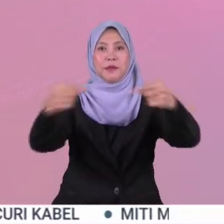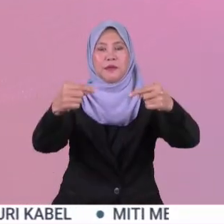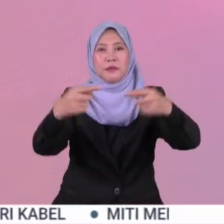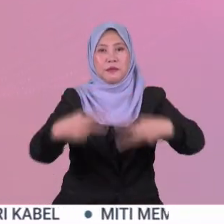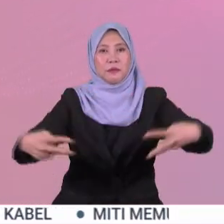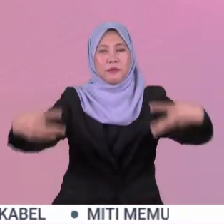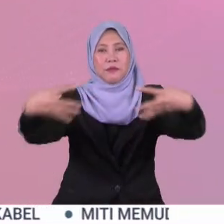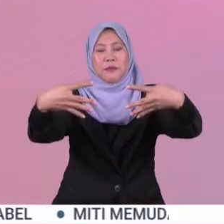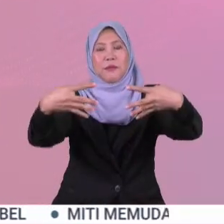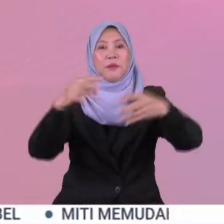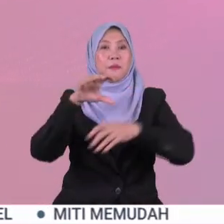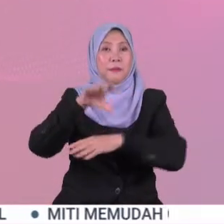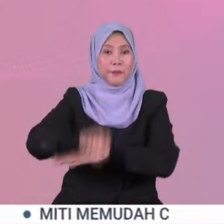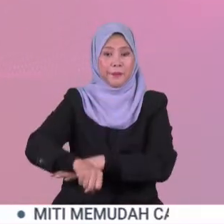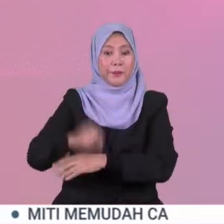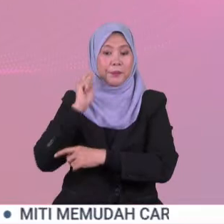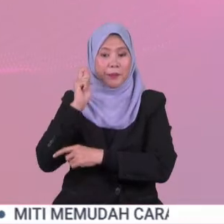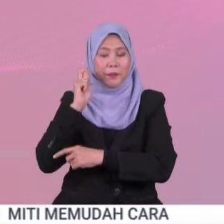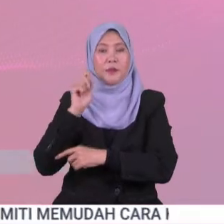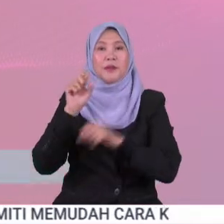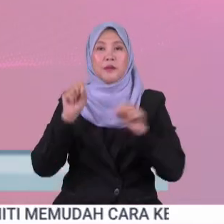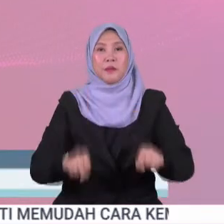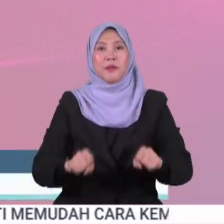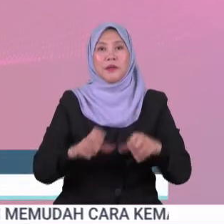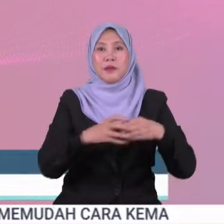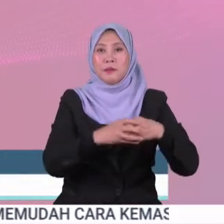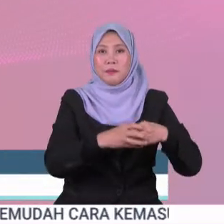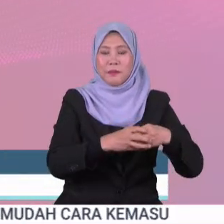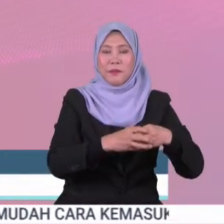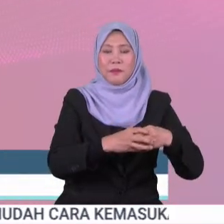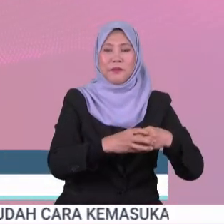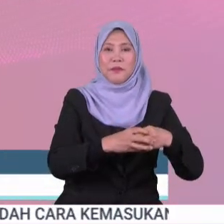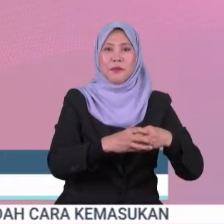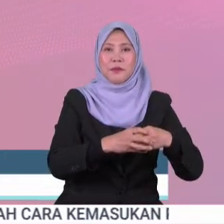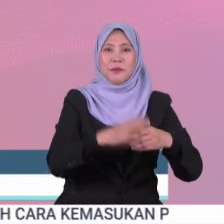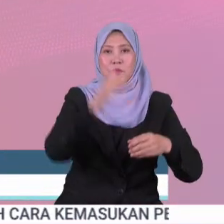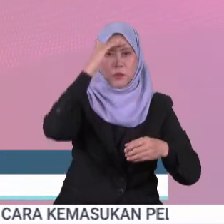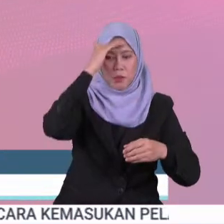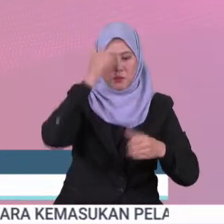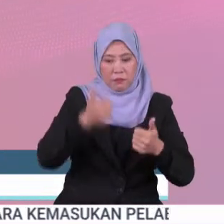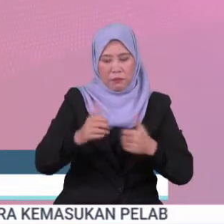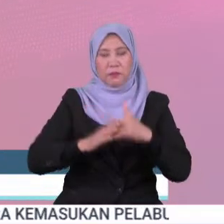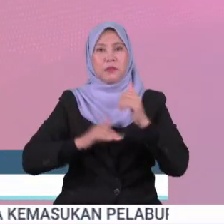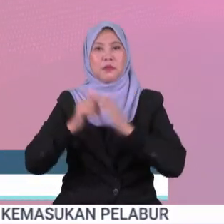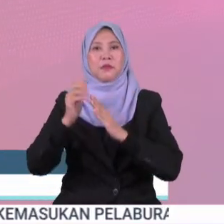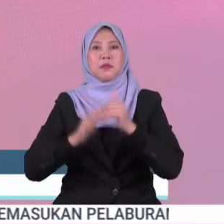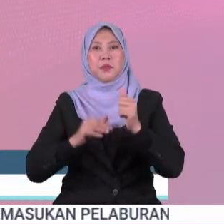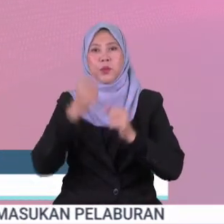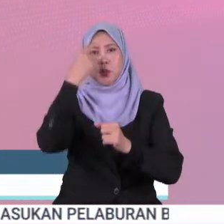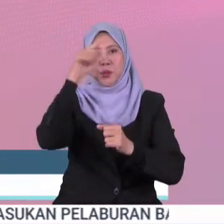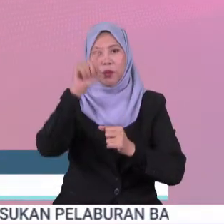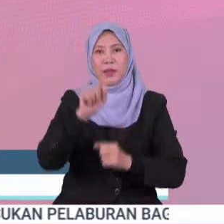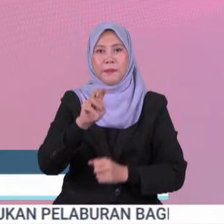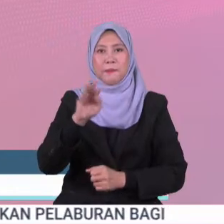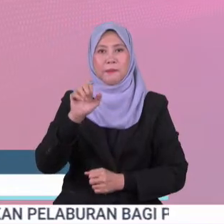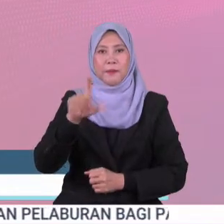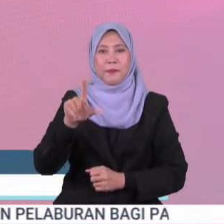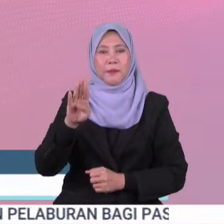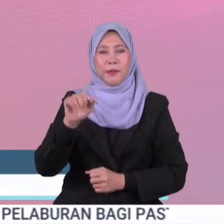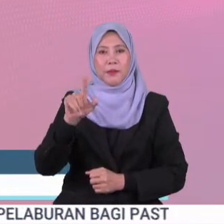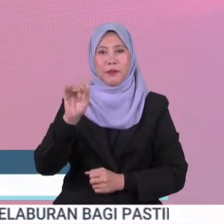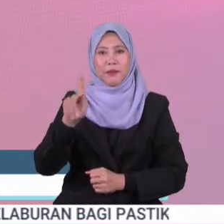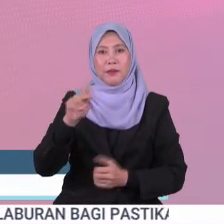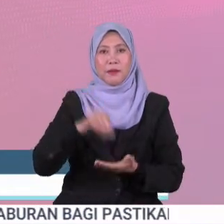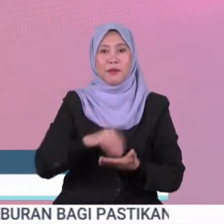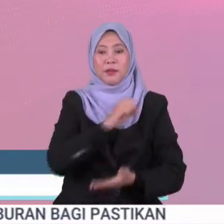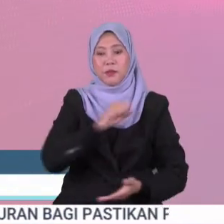di Stadium Perak malam tadi. Kemenangan itu membolehkan skuad pembimbingan Nasibah Salari membawa kebekalan selesa untuk aksi timbal balik di Stadium Sultan